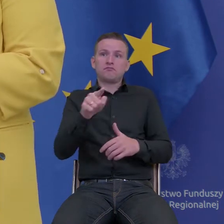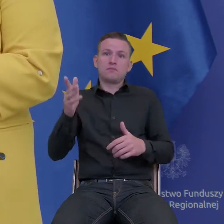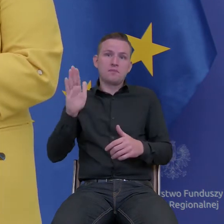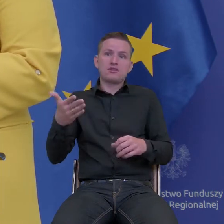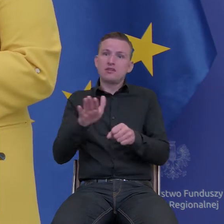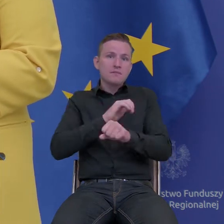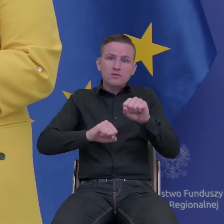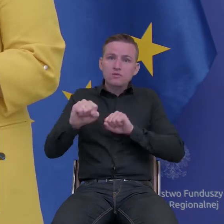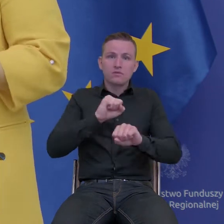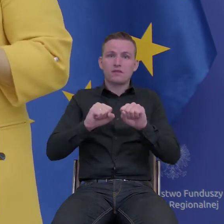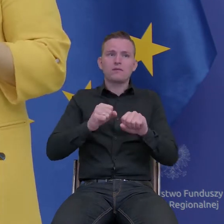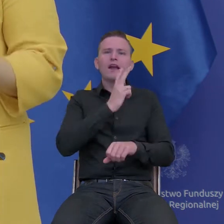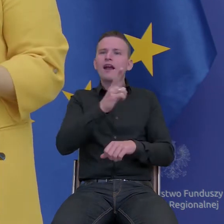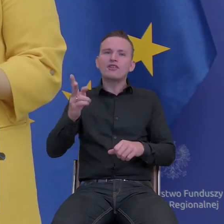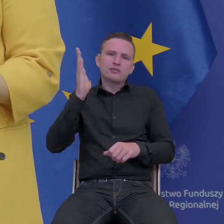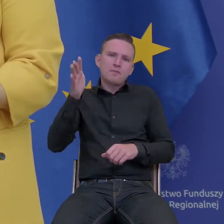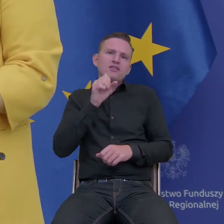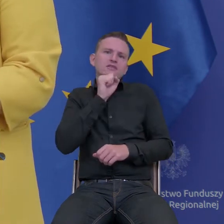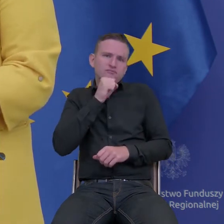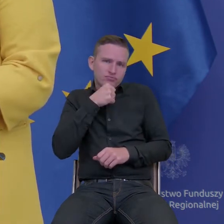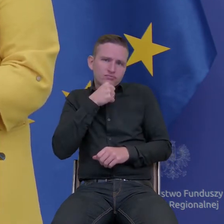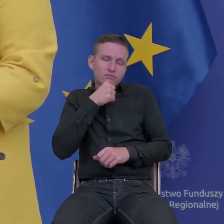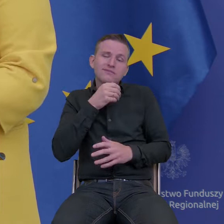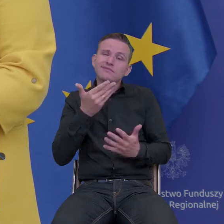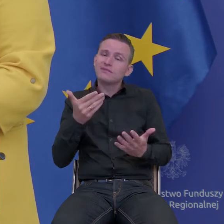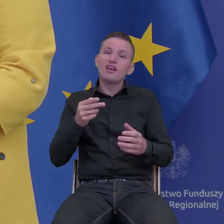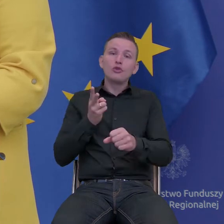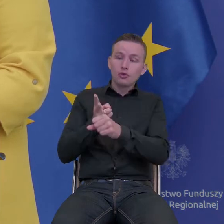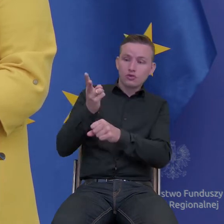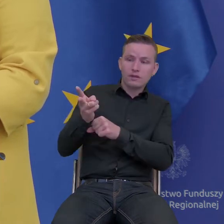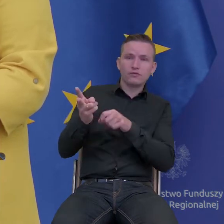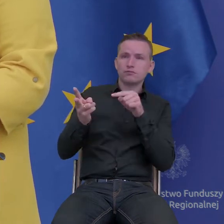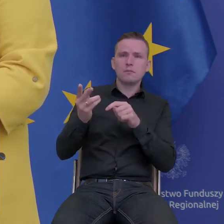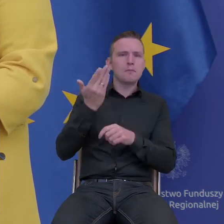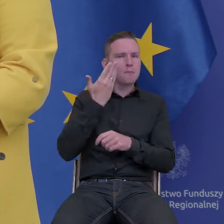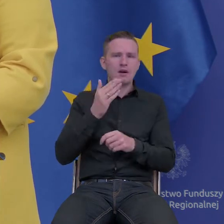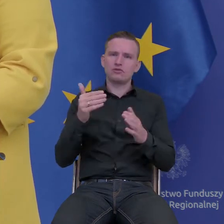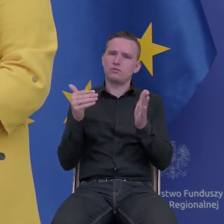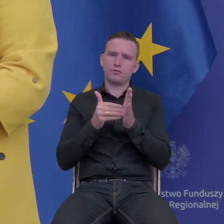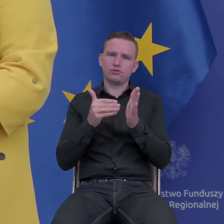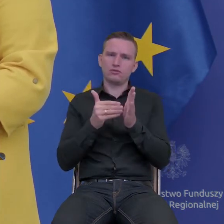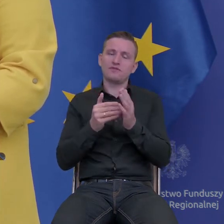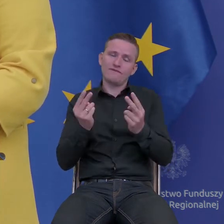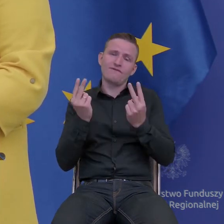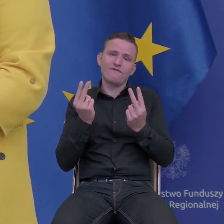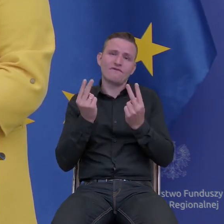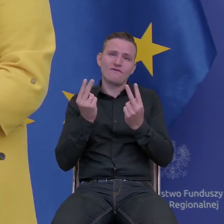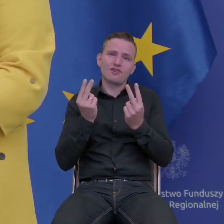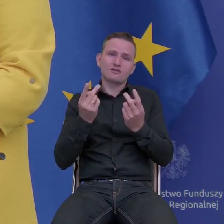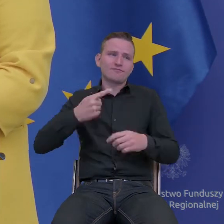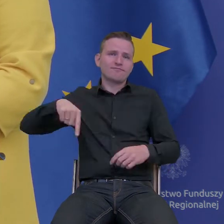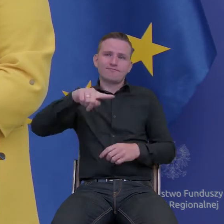Szanowni państwo, chcemy budować taką powszechną świadomość o dostępności.